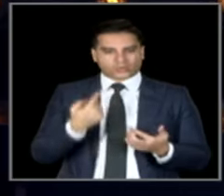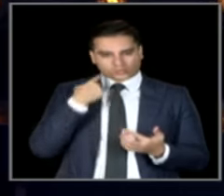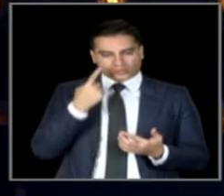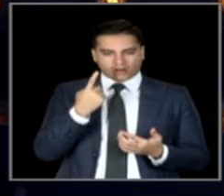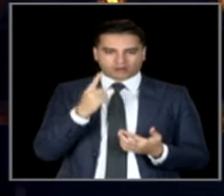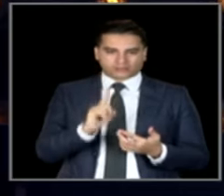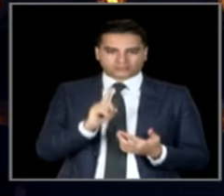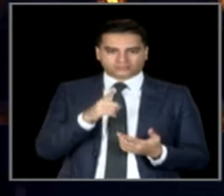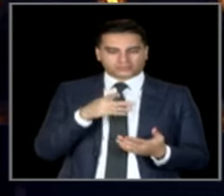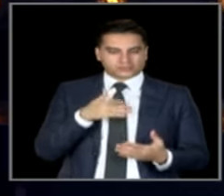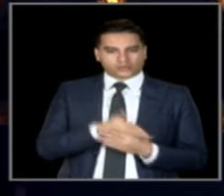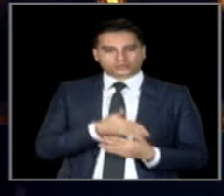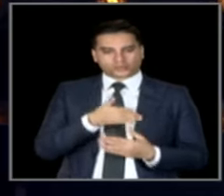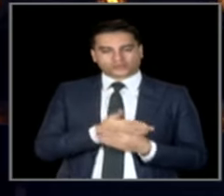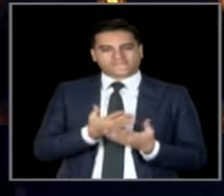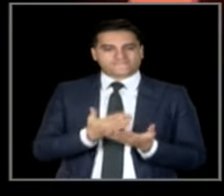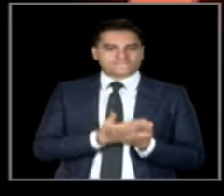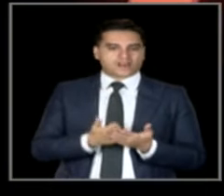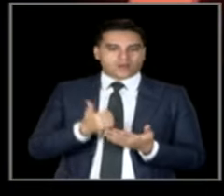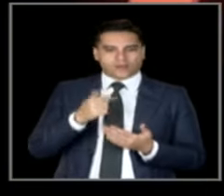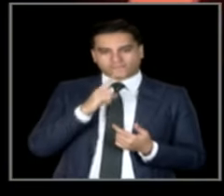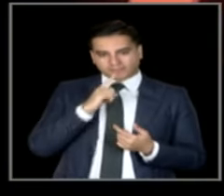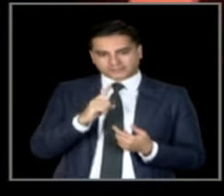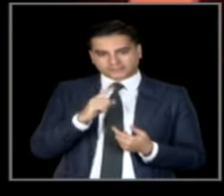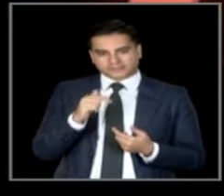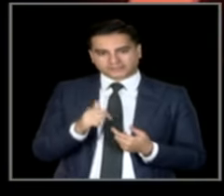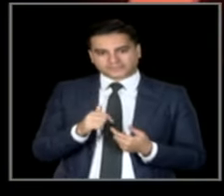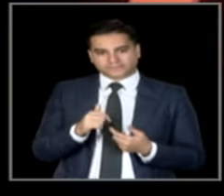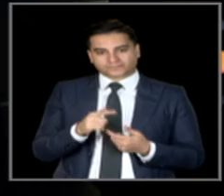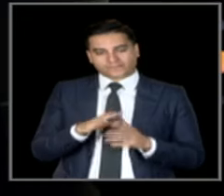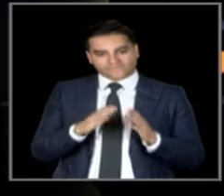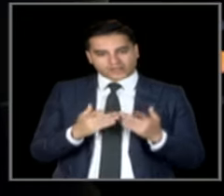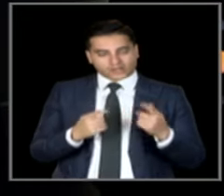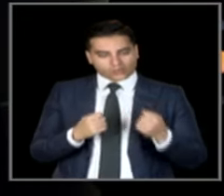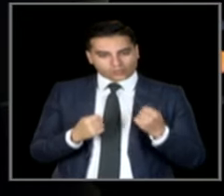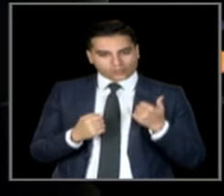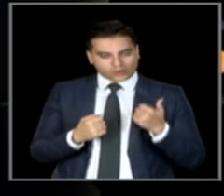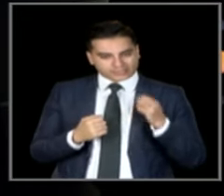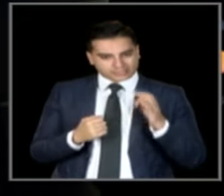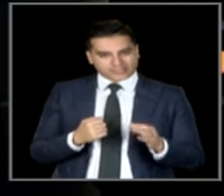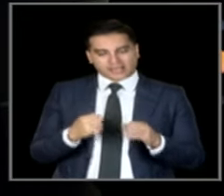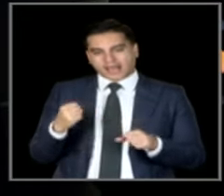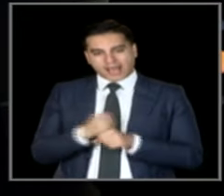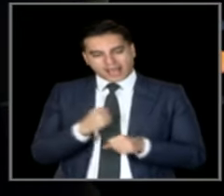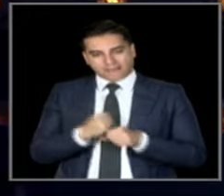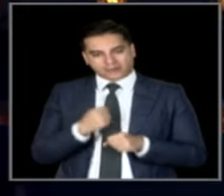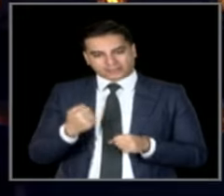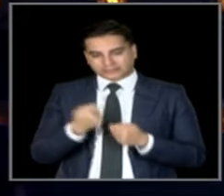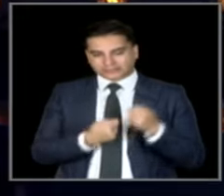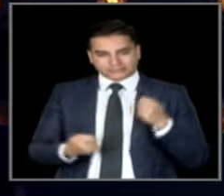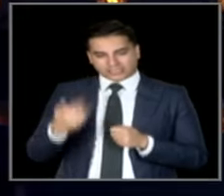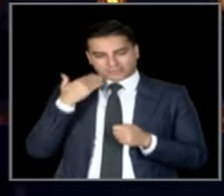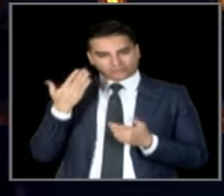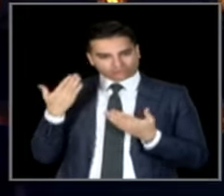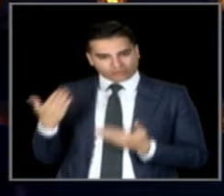فرق ولكن طبعا انتوا كفريق فريق كويس جدا عملته مجهود عظيم اداء